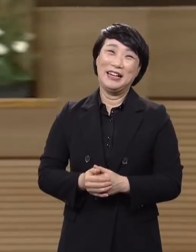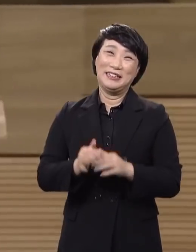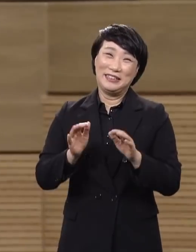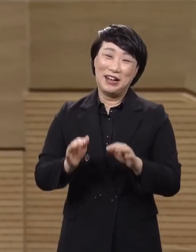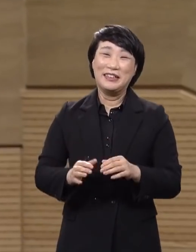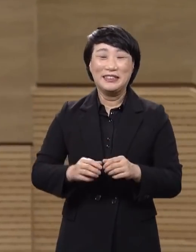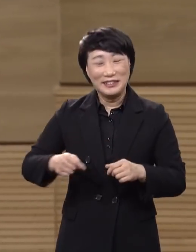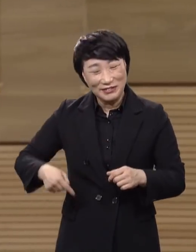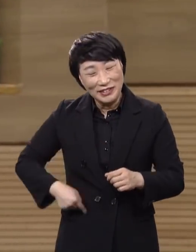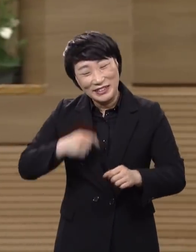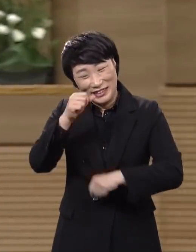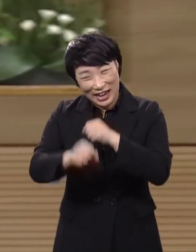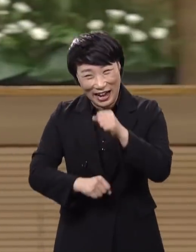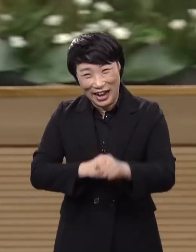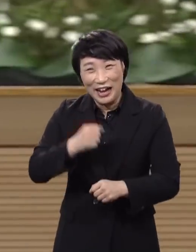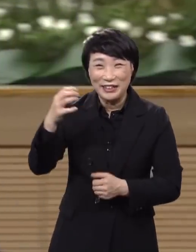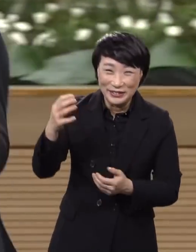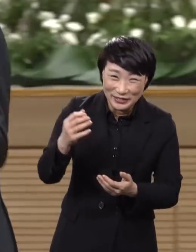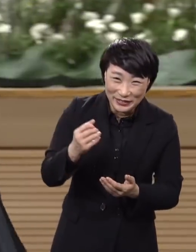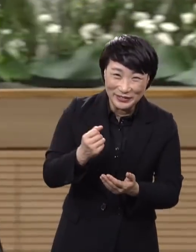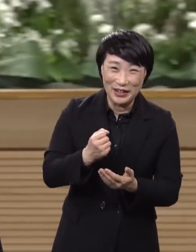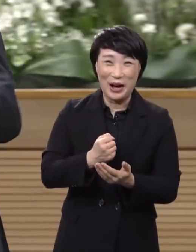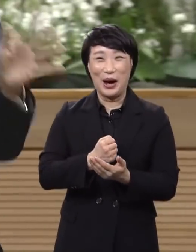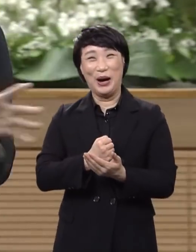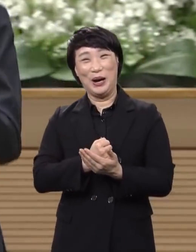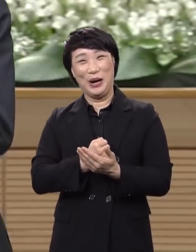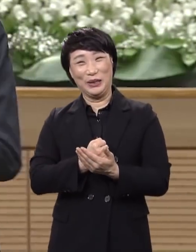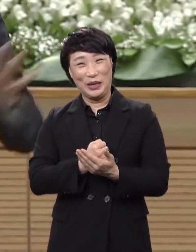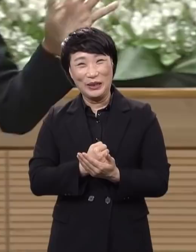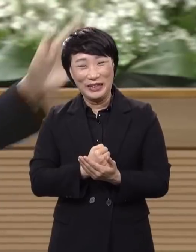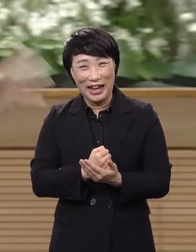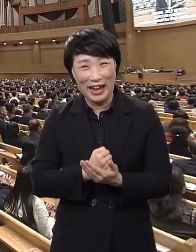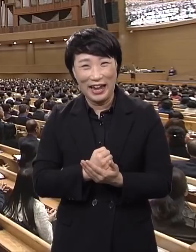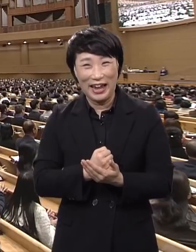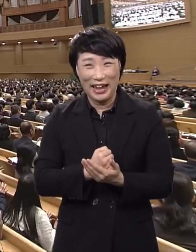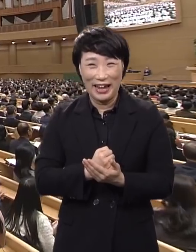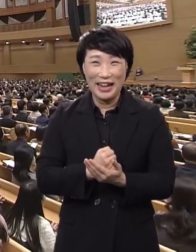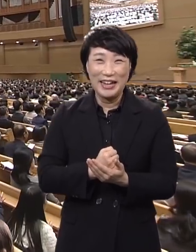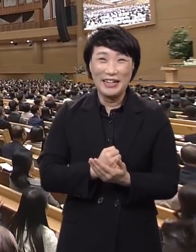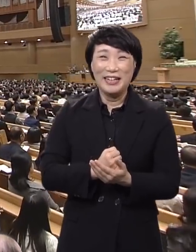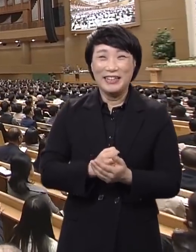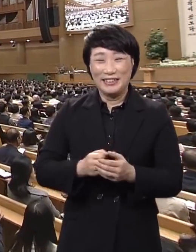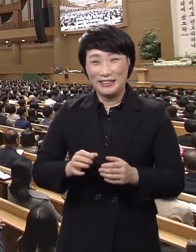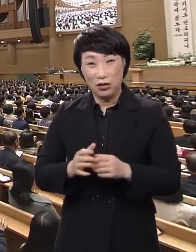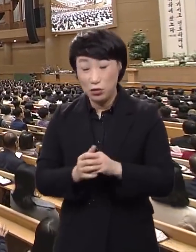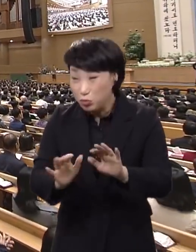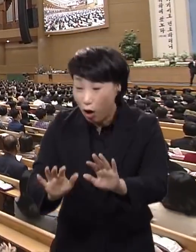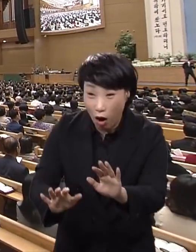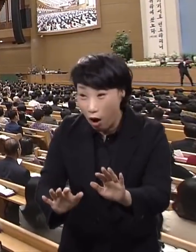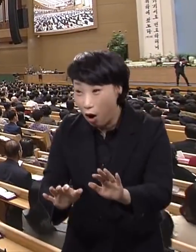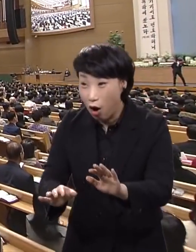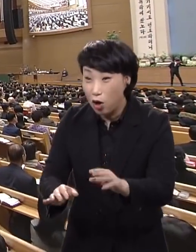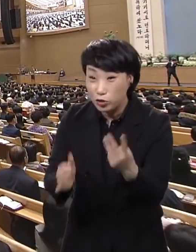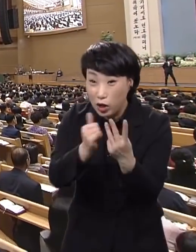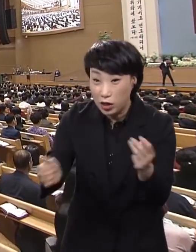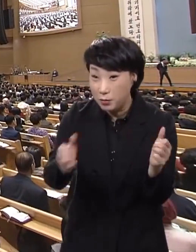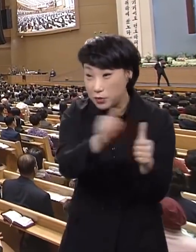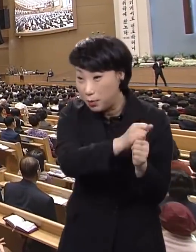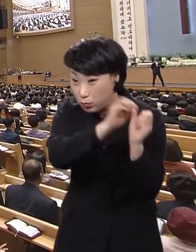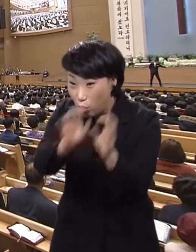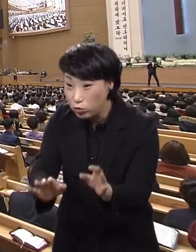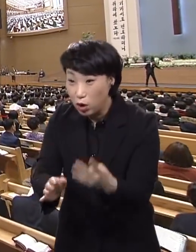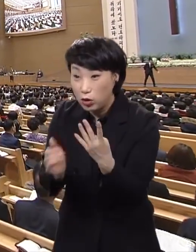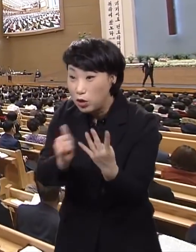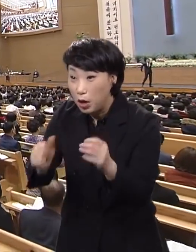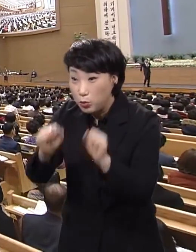성도나 양심은 자유 얻었네. 야! 셋인데 왜 넷이냐?